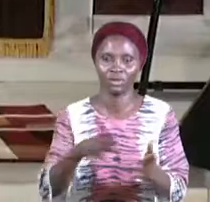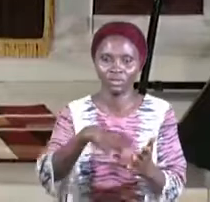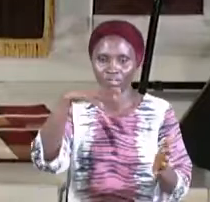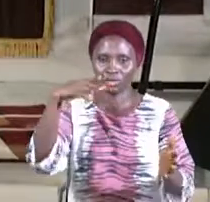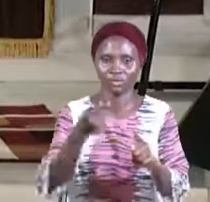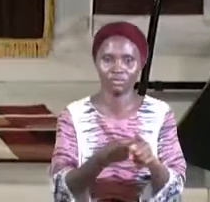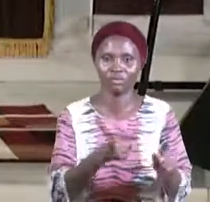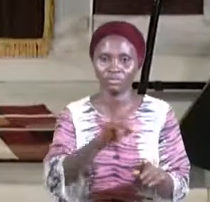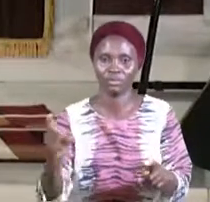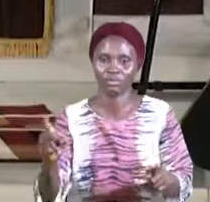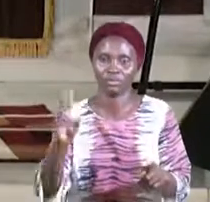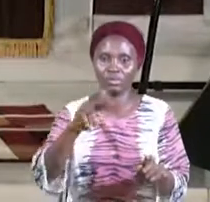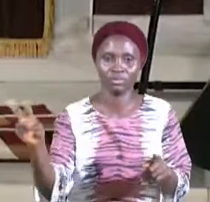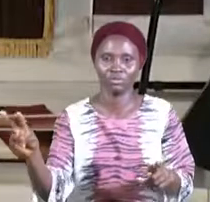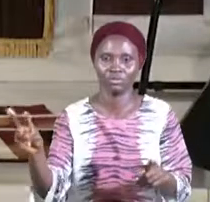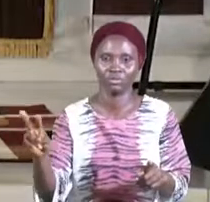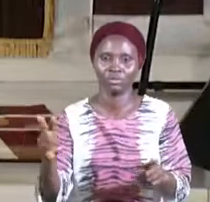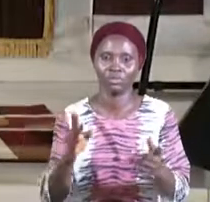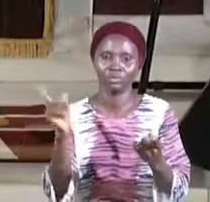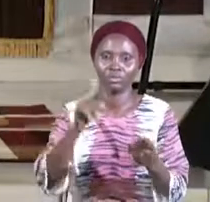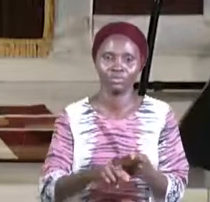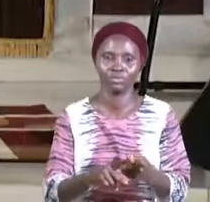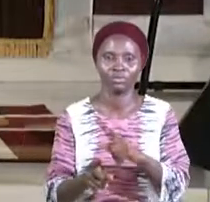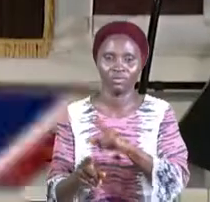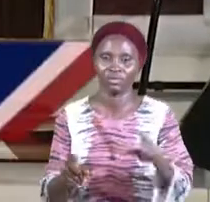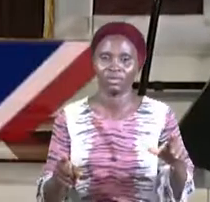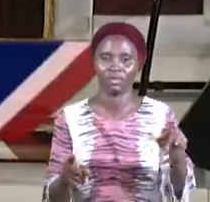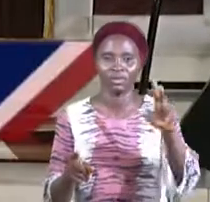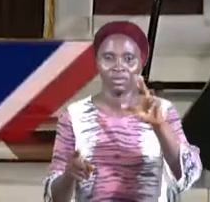verset 33. Marc,